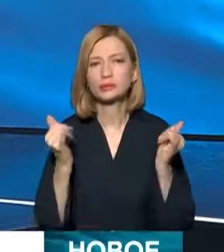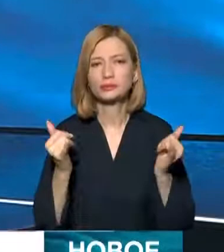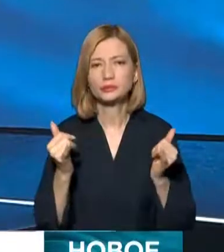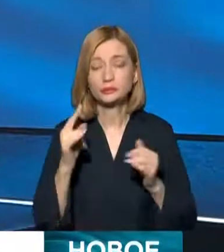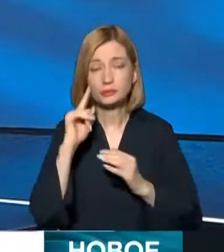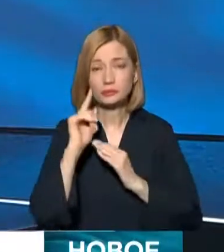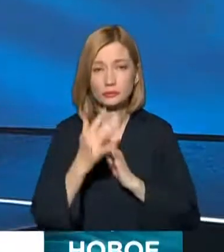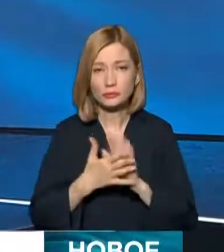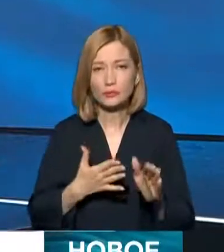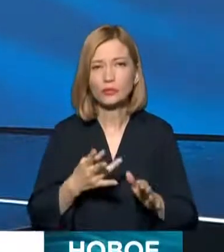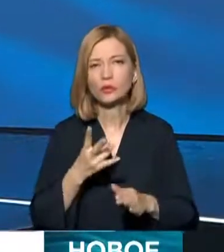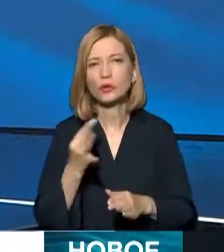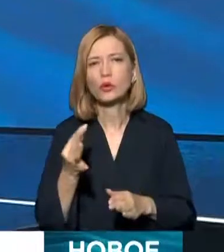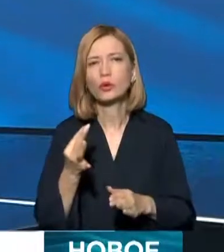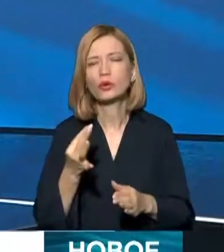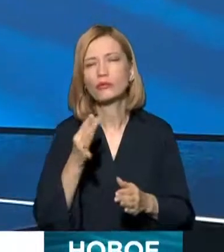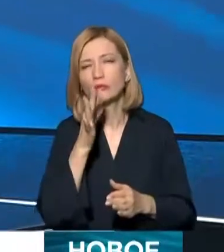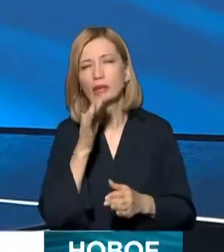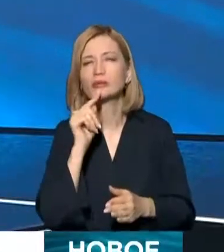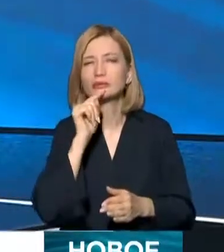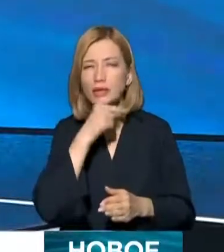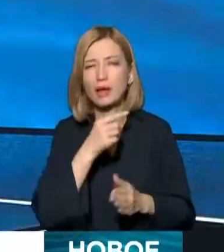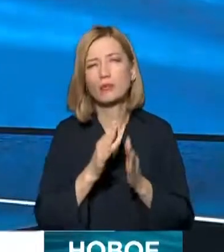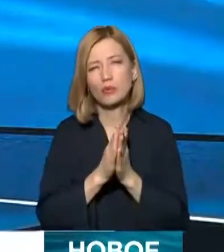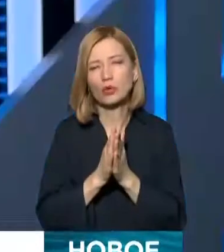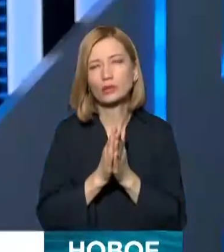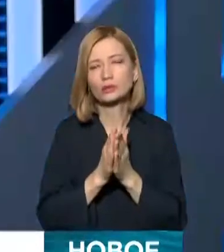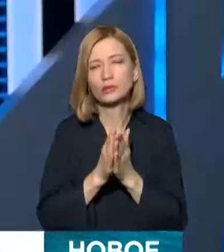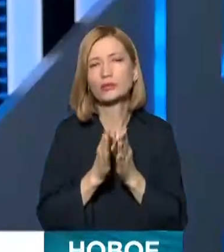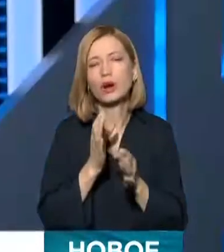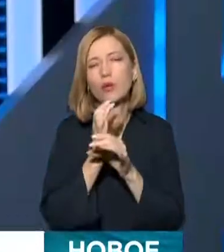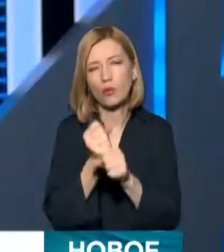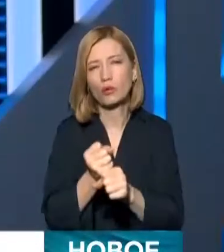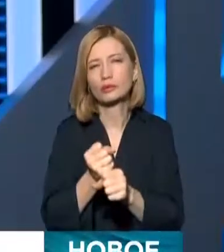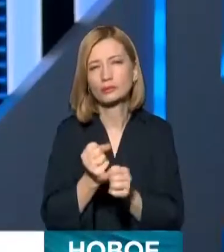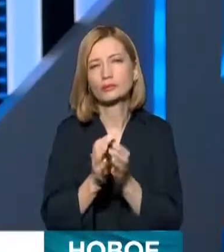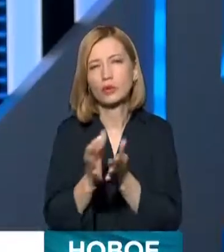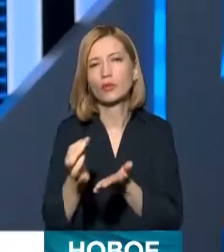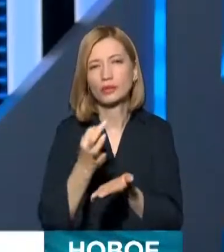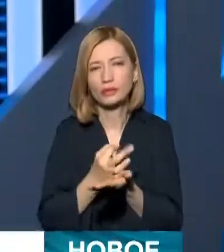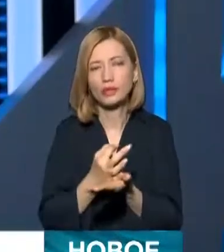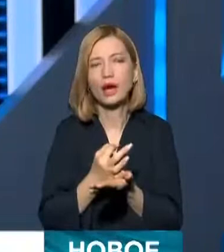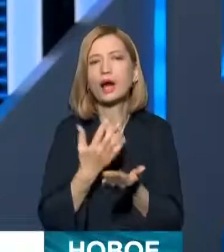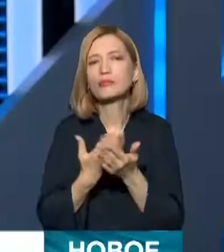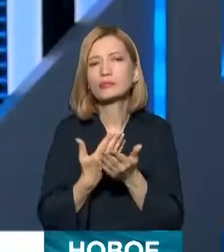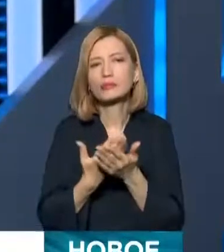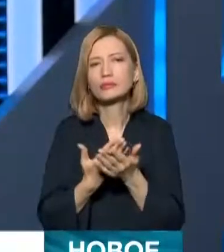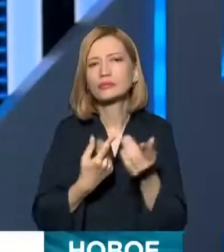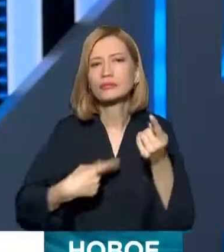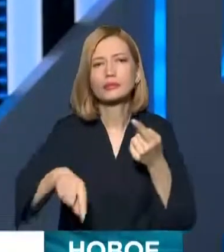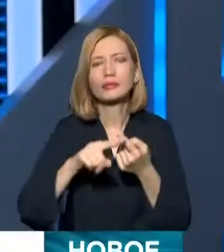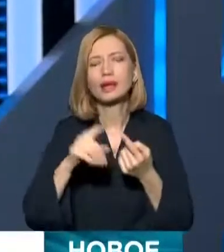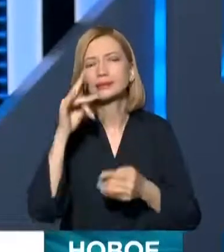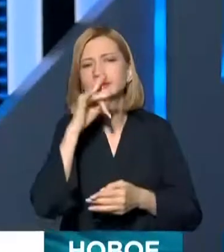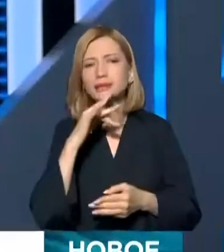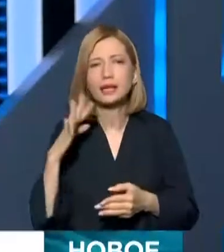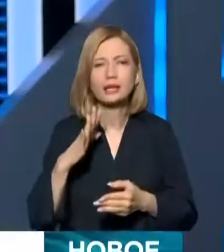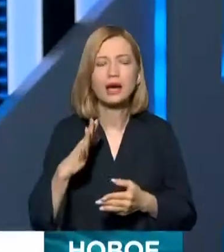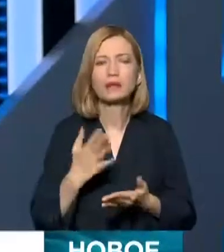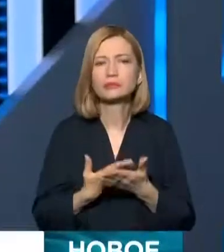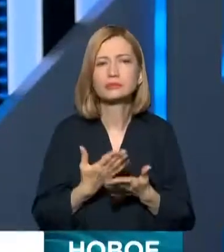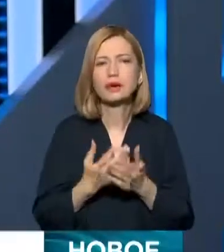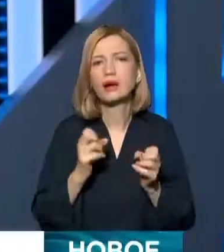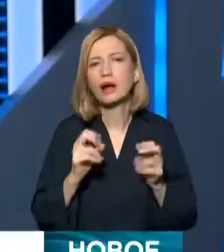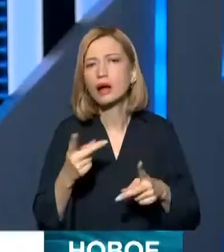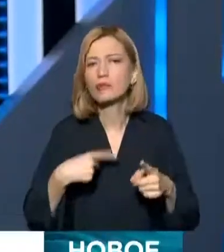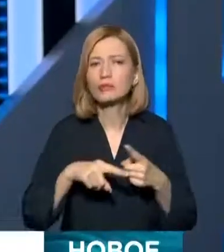понимаю, да. К сожалению, у нас не так много времени. Да, да. Поэтому, если можно, да, чуть покороче ответы. Как все это скажется на нашей стране? Нас,